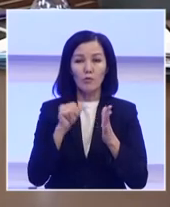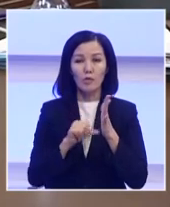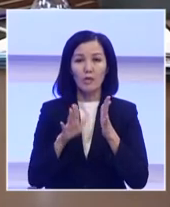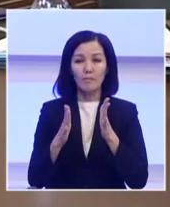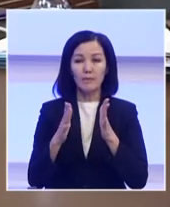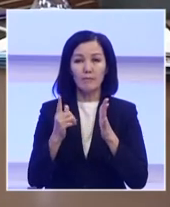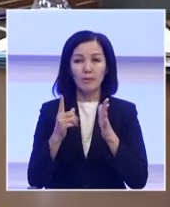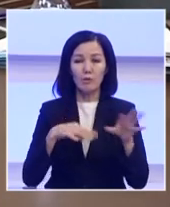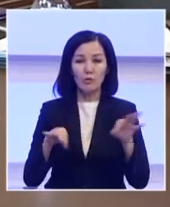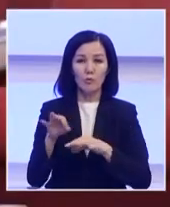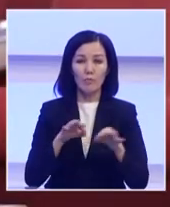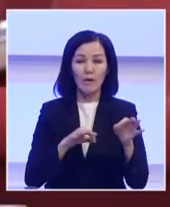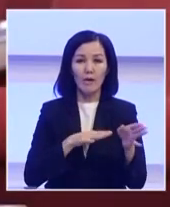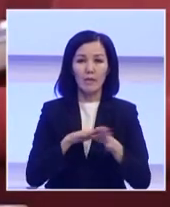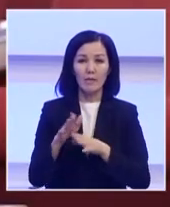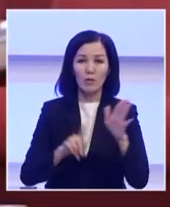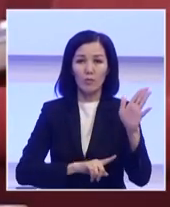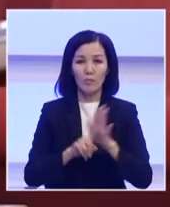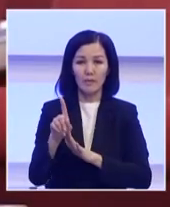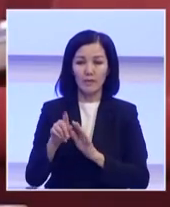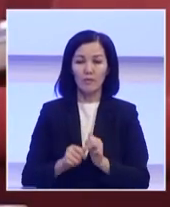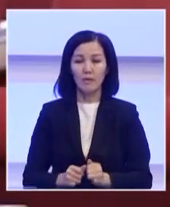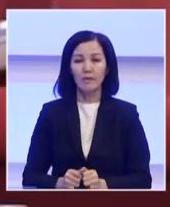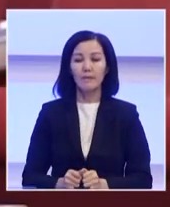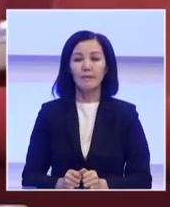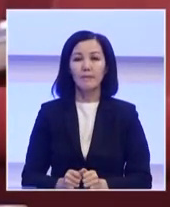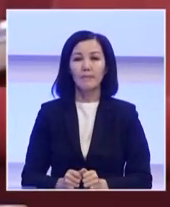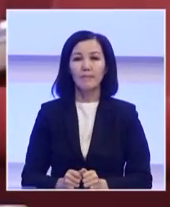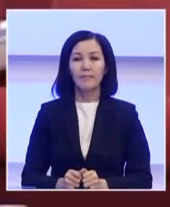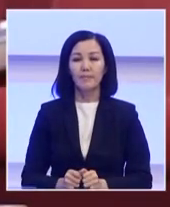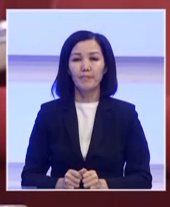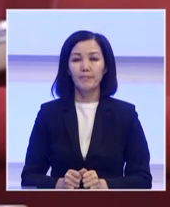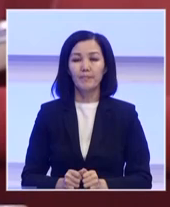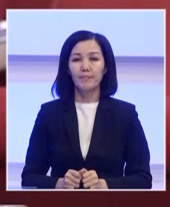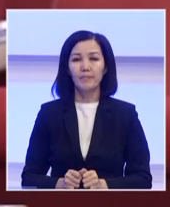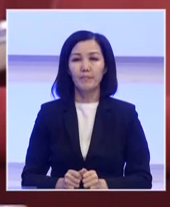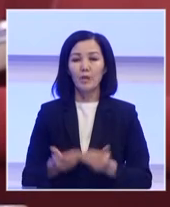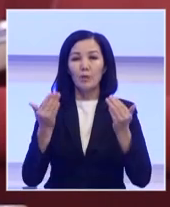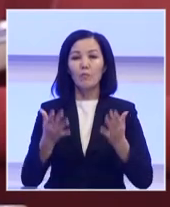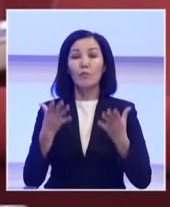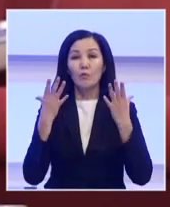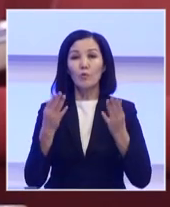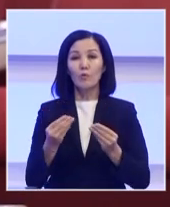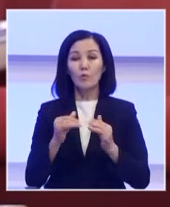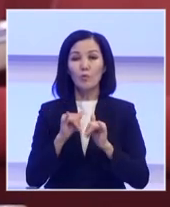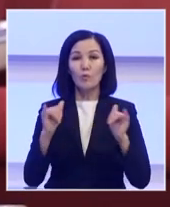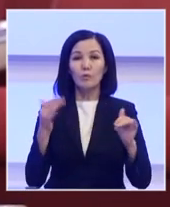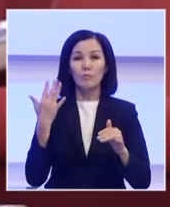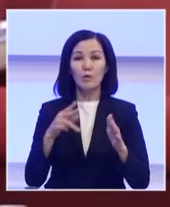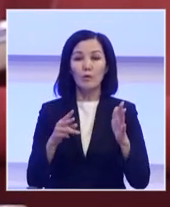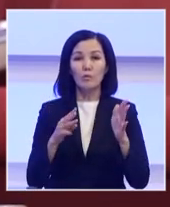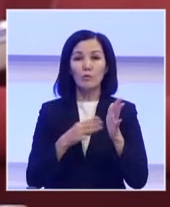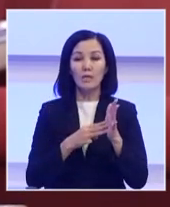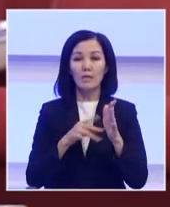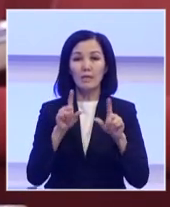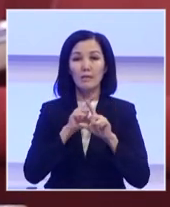жоба жұмыс үстінде. 95 объекта, где-то 71%. Бүгінгі таңда өсім 57 нысанды құрайды,